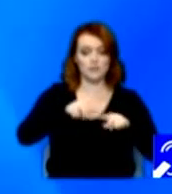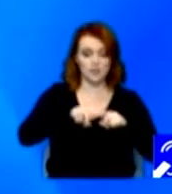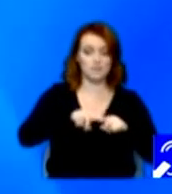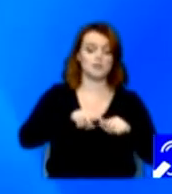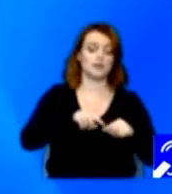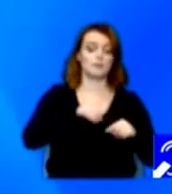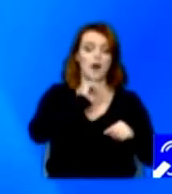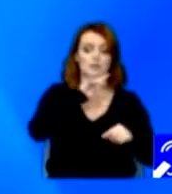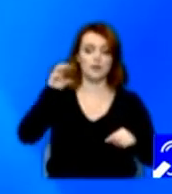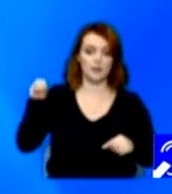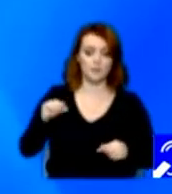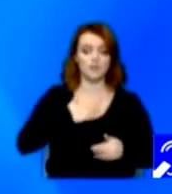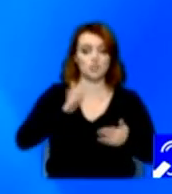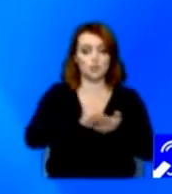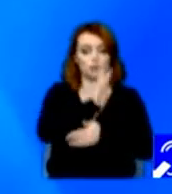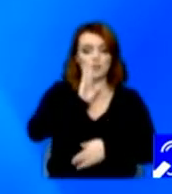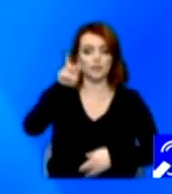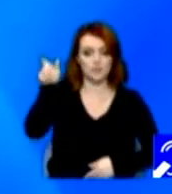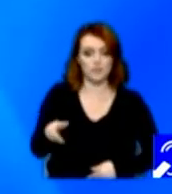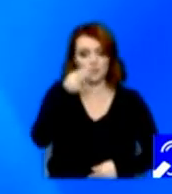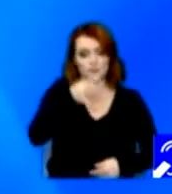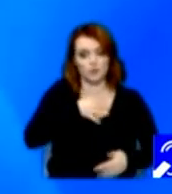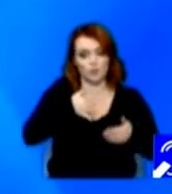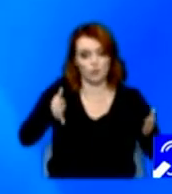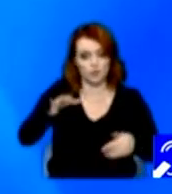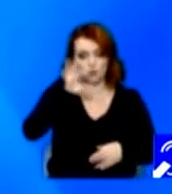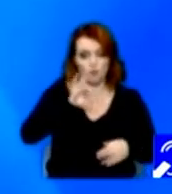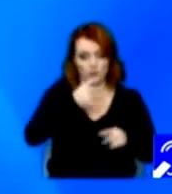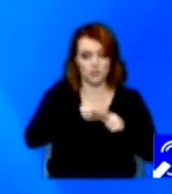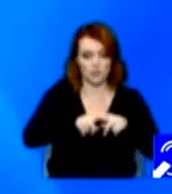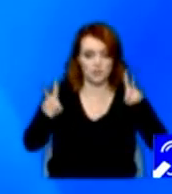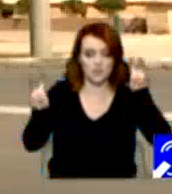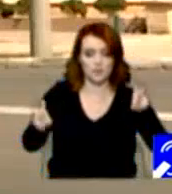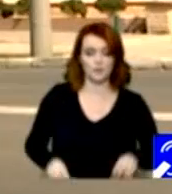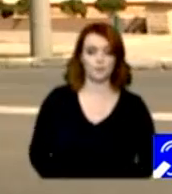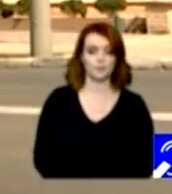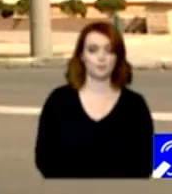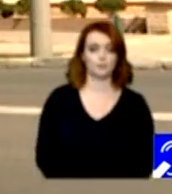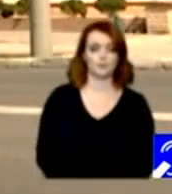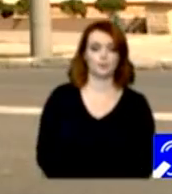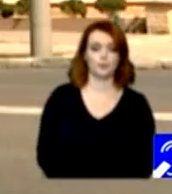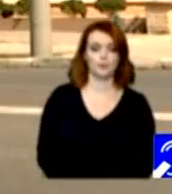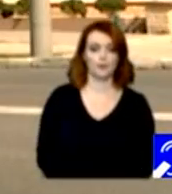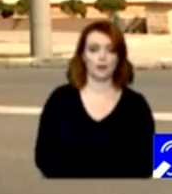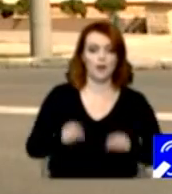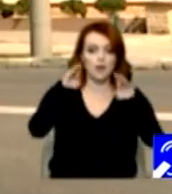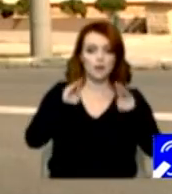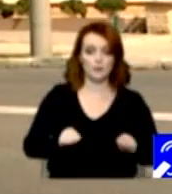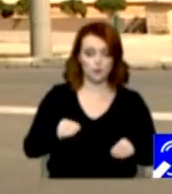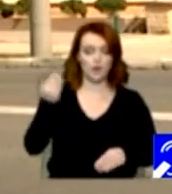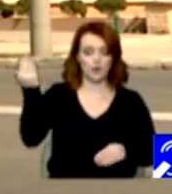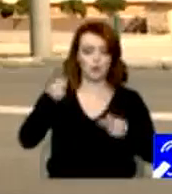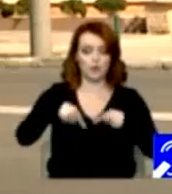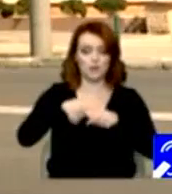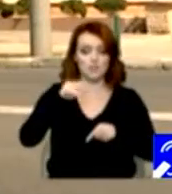iar colega mea Mihaela Ursu analizat raportul și ne prezintă detalii ci raportul ce an a